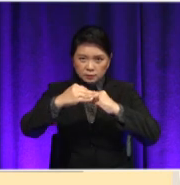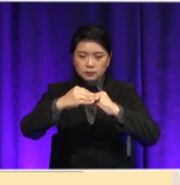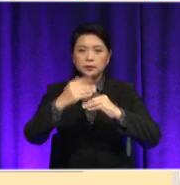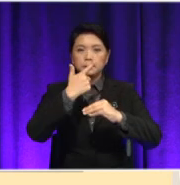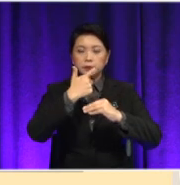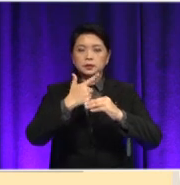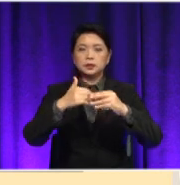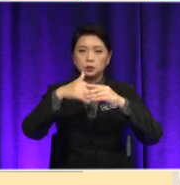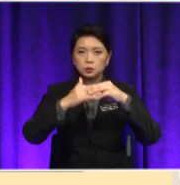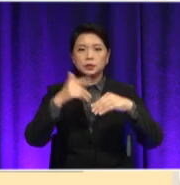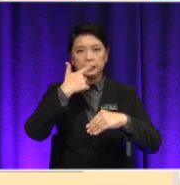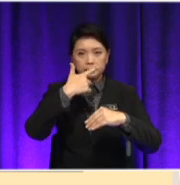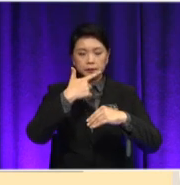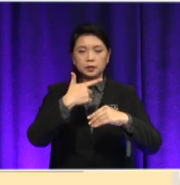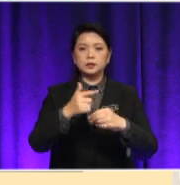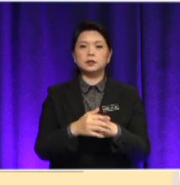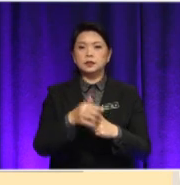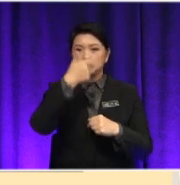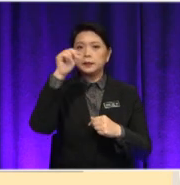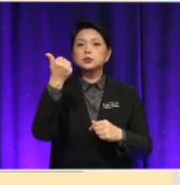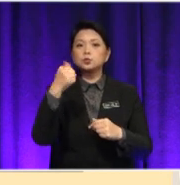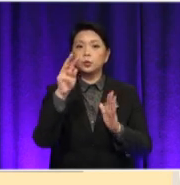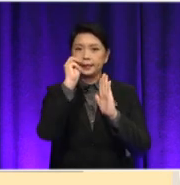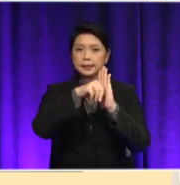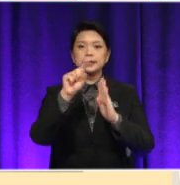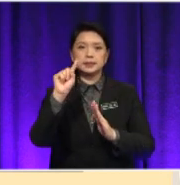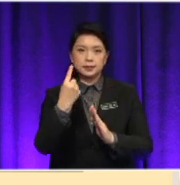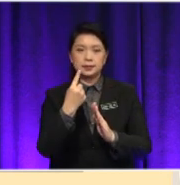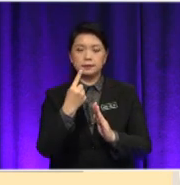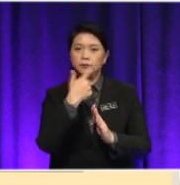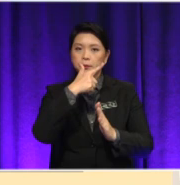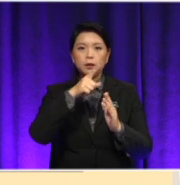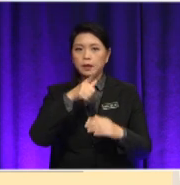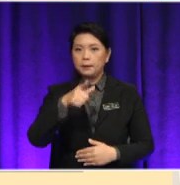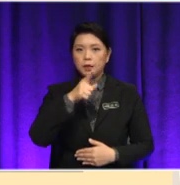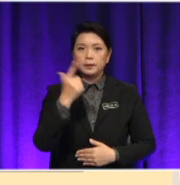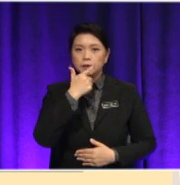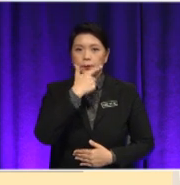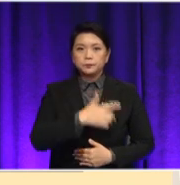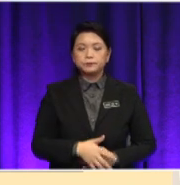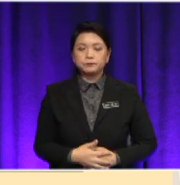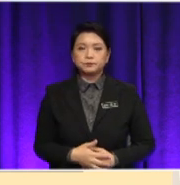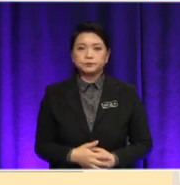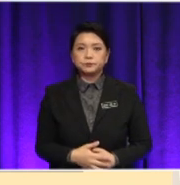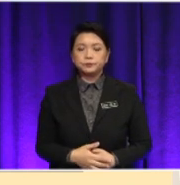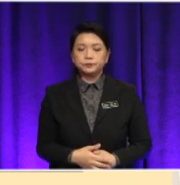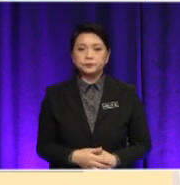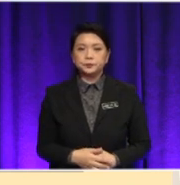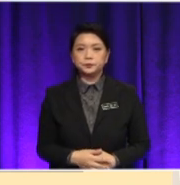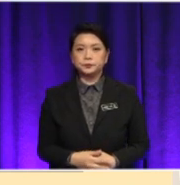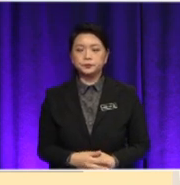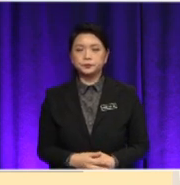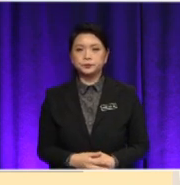Tidak terlalu ketat dan tidak terlalu longgar. Baik. Okey. Maksudnya dekat sini cikgu, kalau